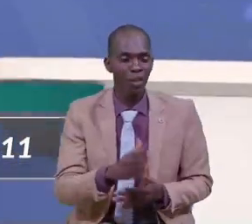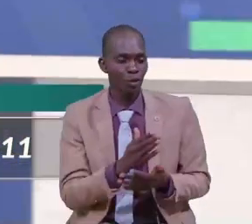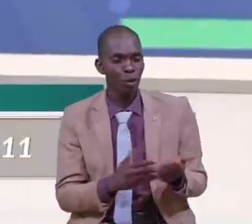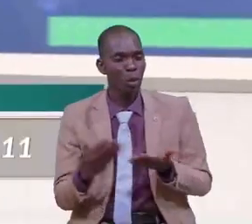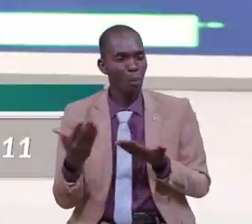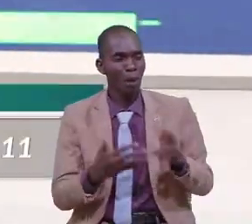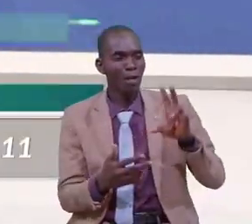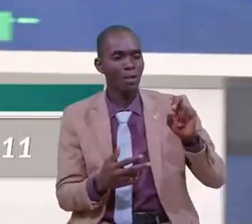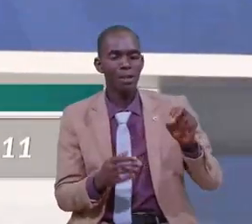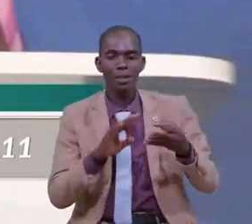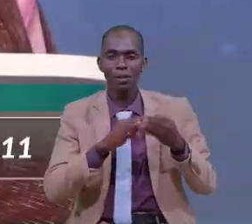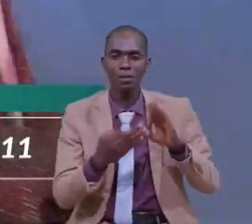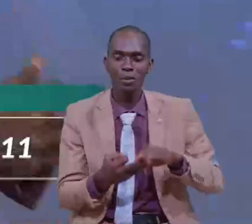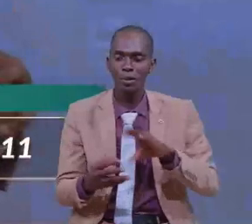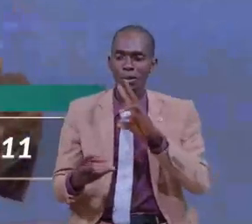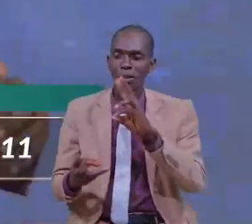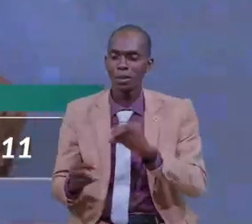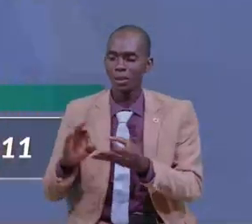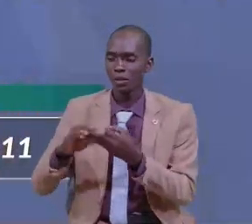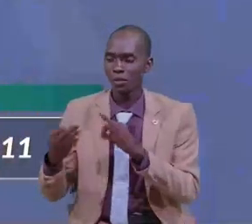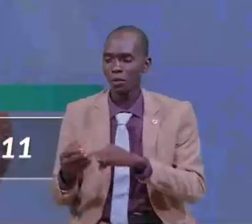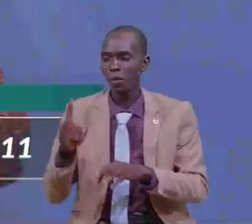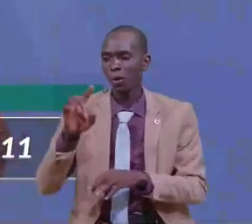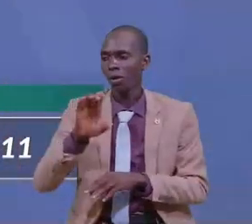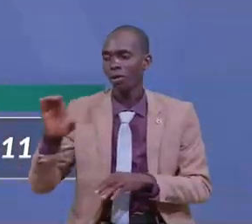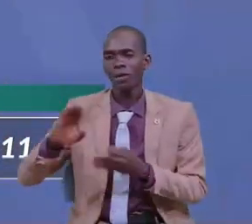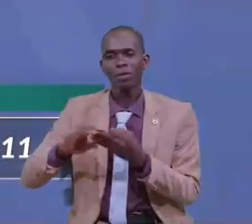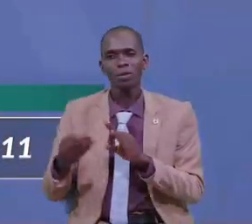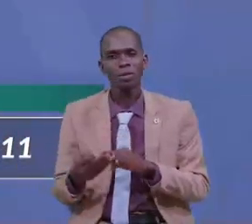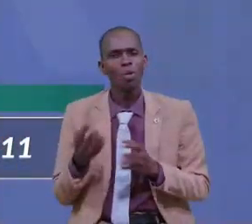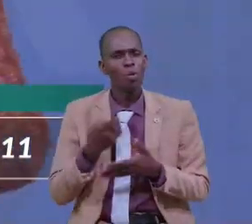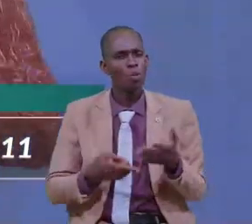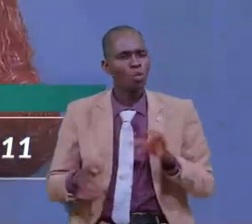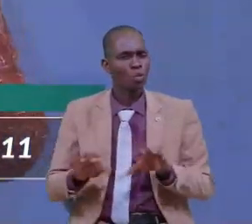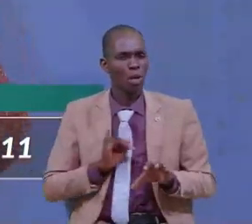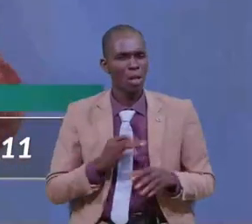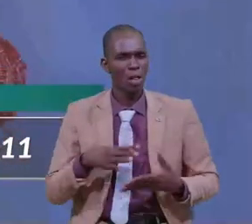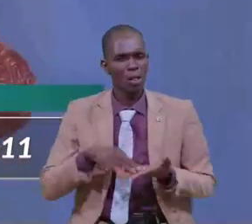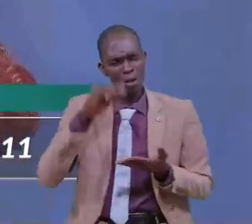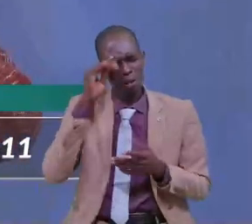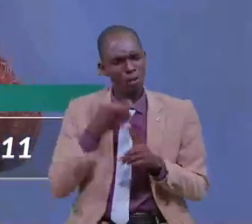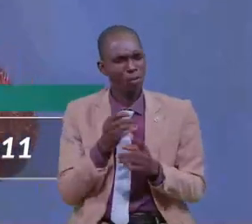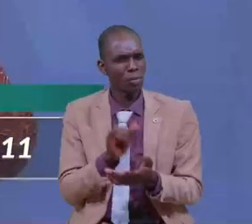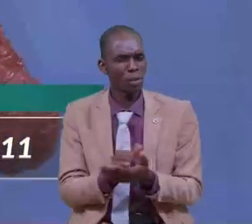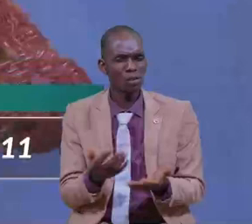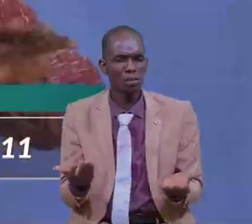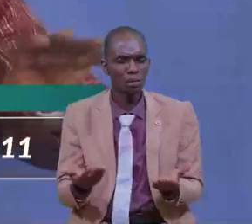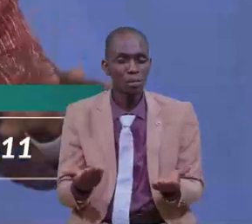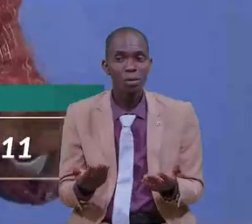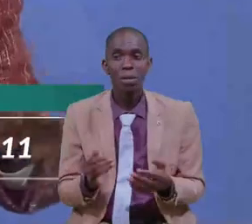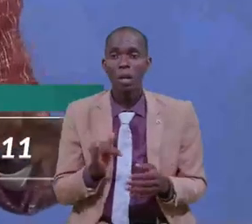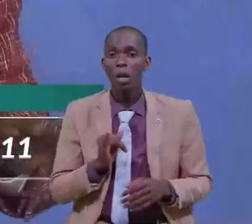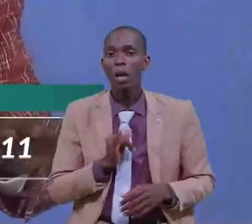fruits 30, 60 et 100. Qu'est-ce que j'apprends de là? Je